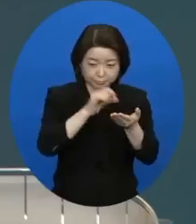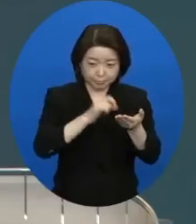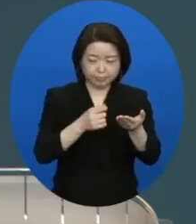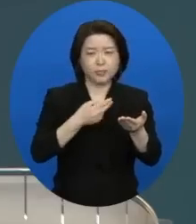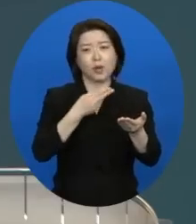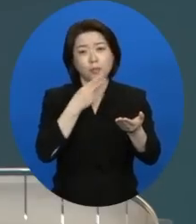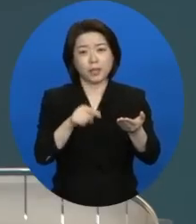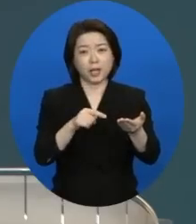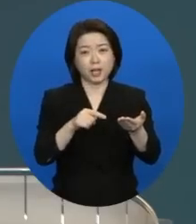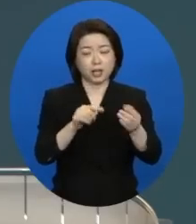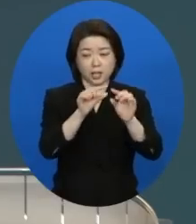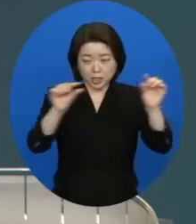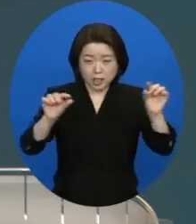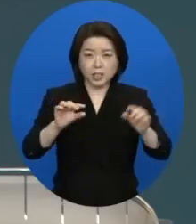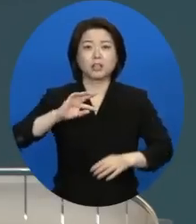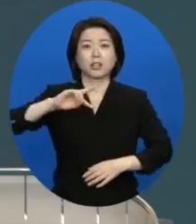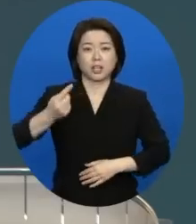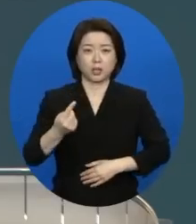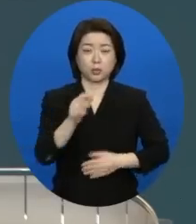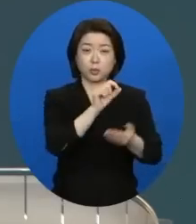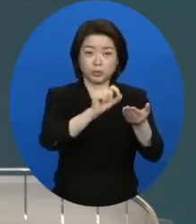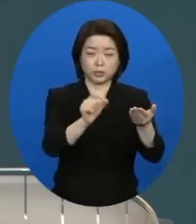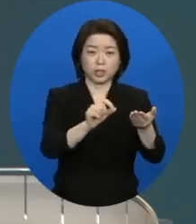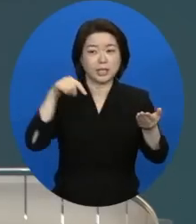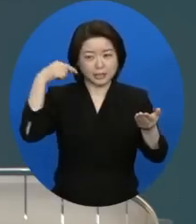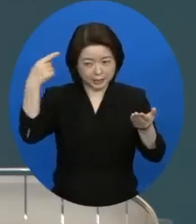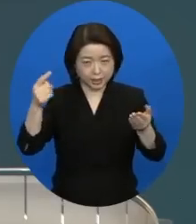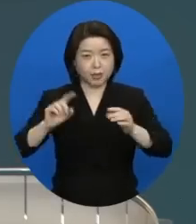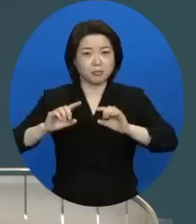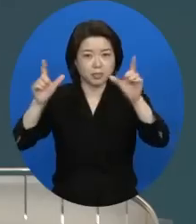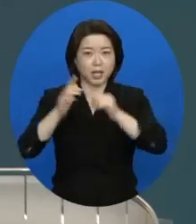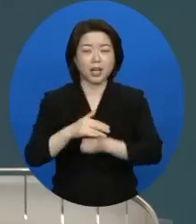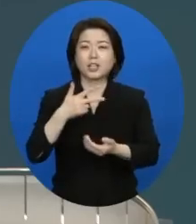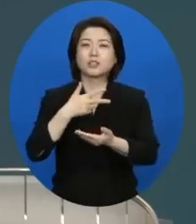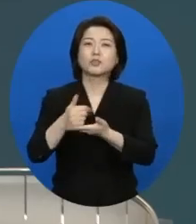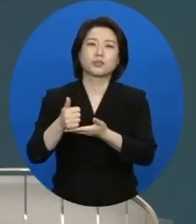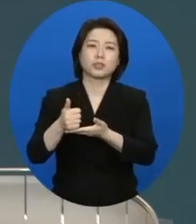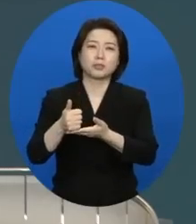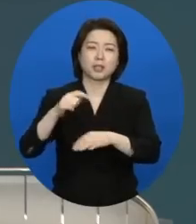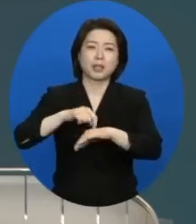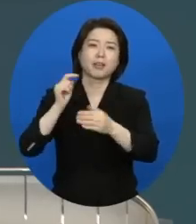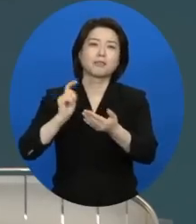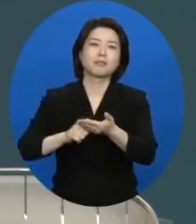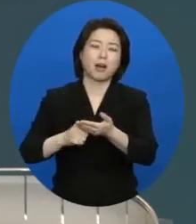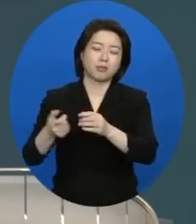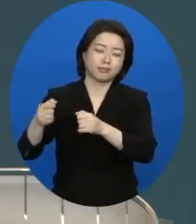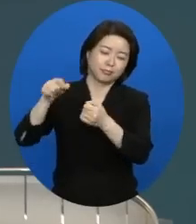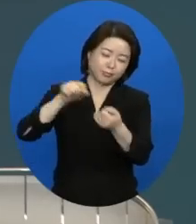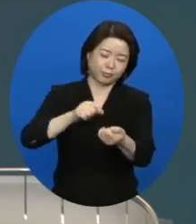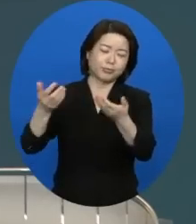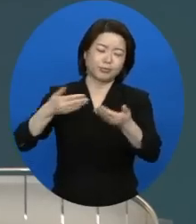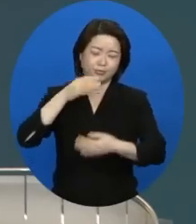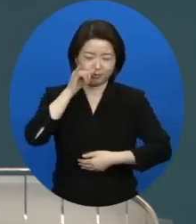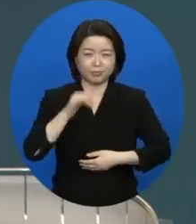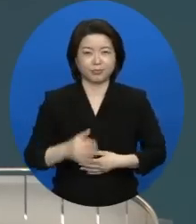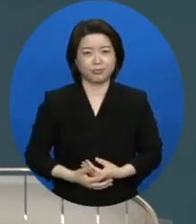없다, 그렇게라도 쓴 날은 그 다음 날 주님이 마음을 부어주세요.